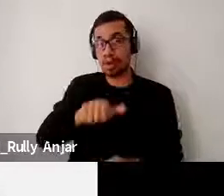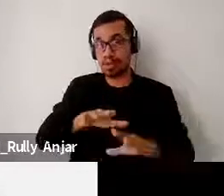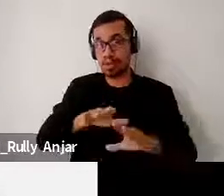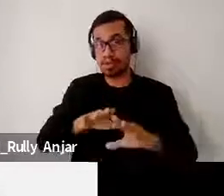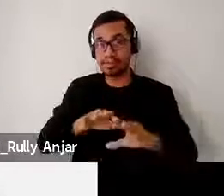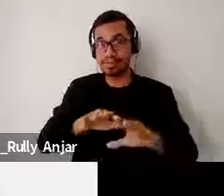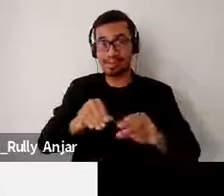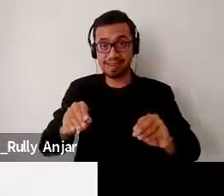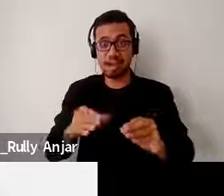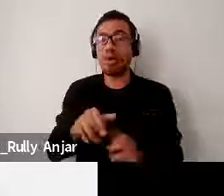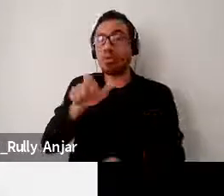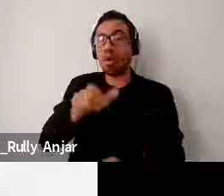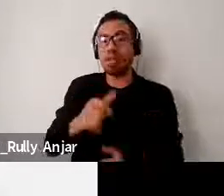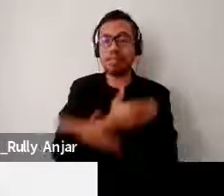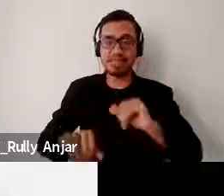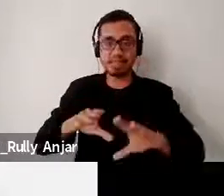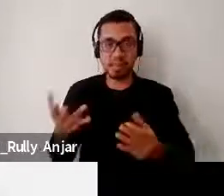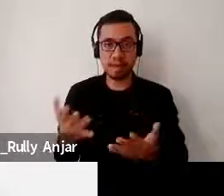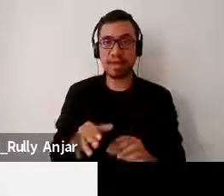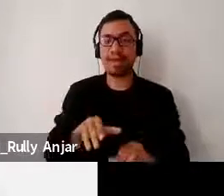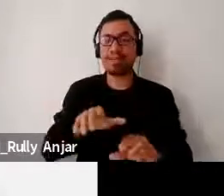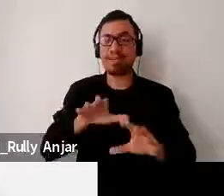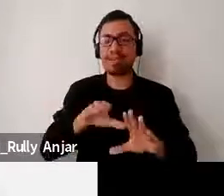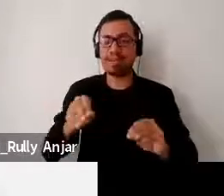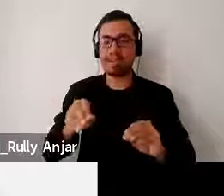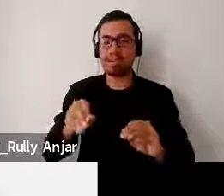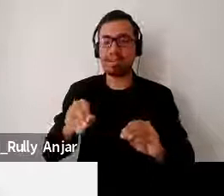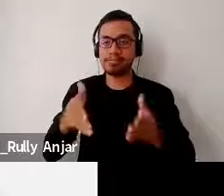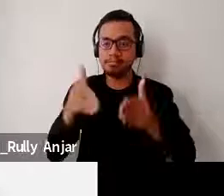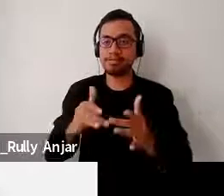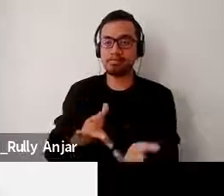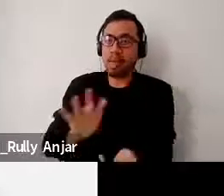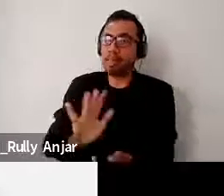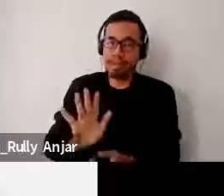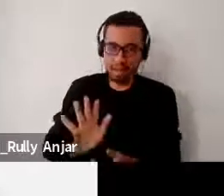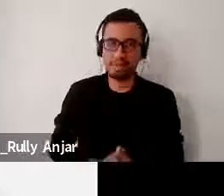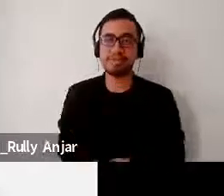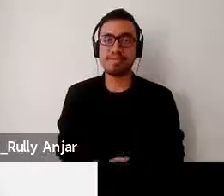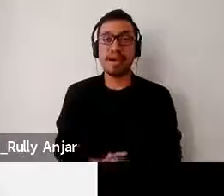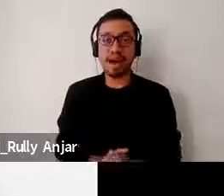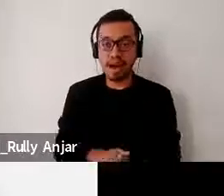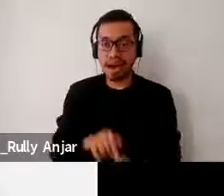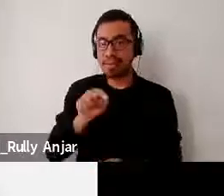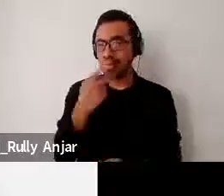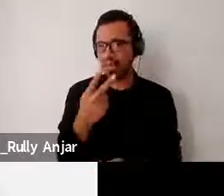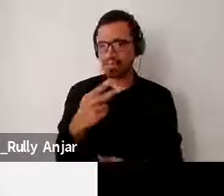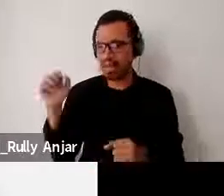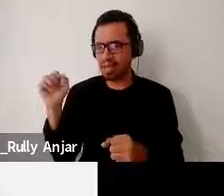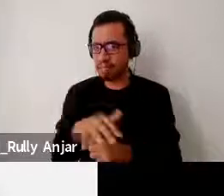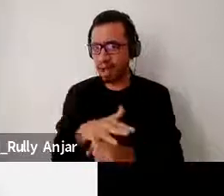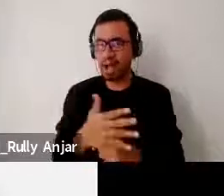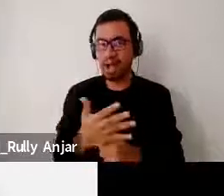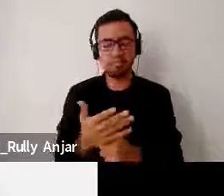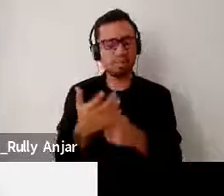kita kebayang ya bagaimana mungkin resiko atau dampak yang mereka alami kemungkinan jauh lebih